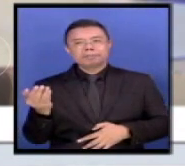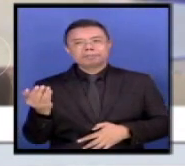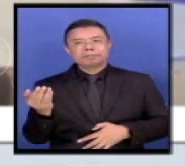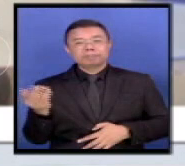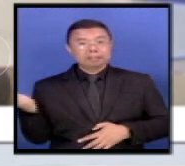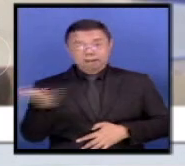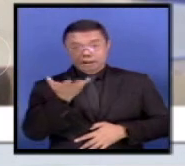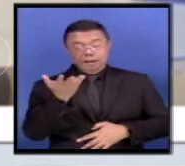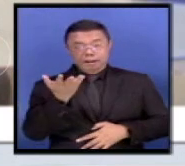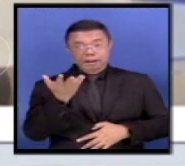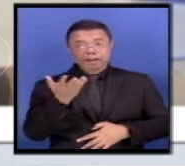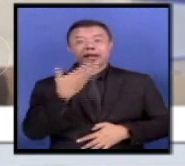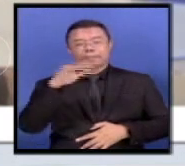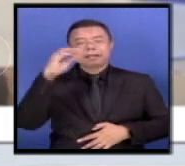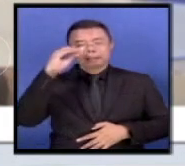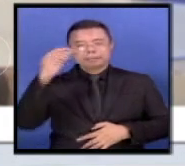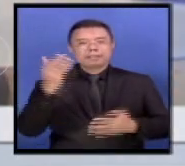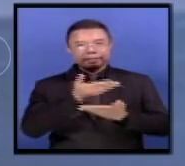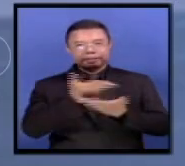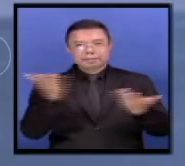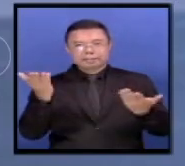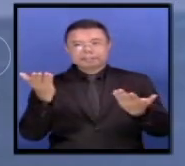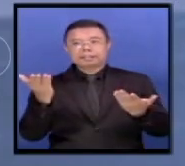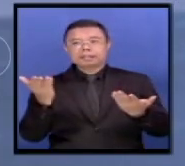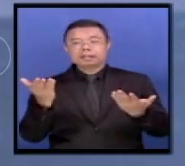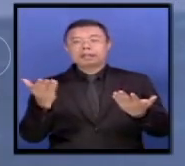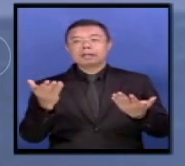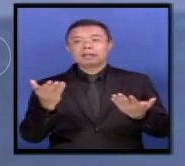Silakan dengan laporan Anda, Adi. Selamat pagi Faris, Yasmin dan juga pemirsa.